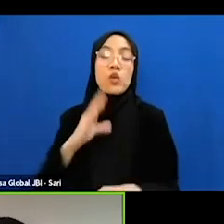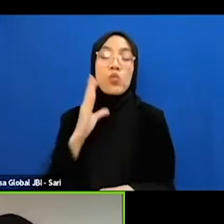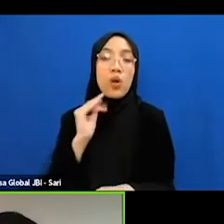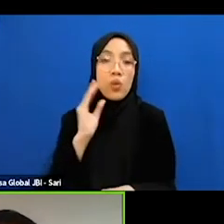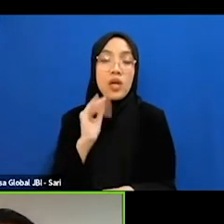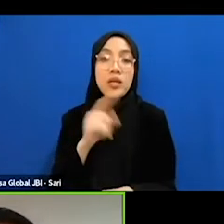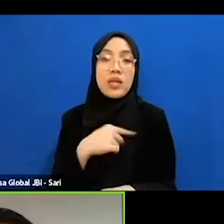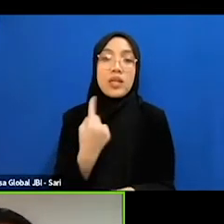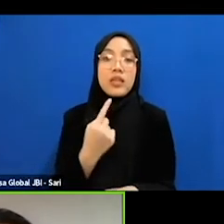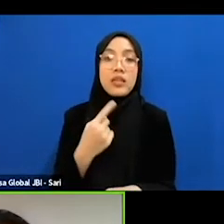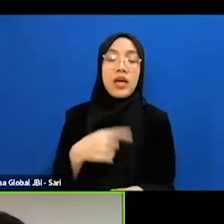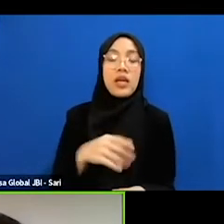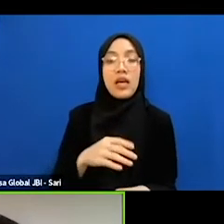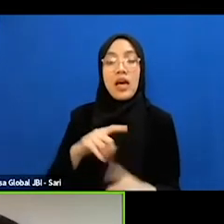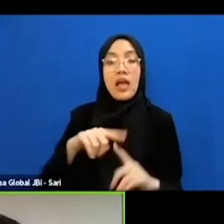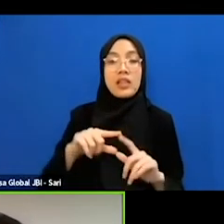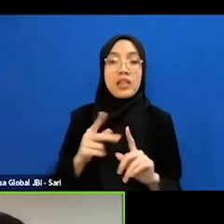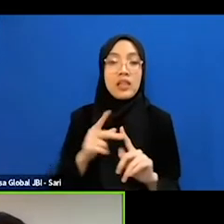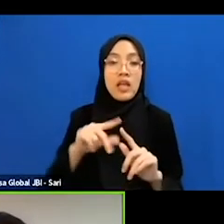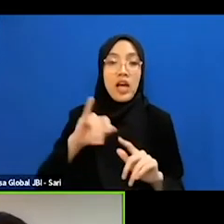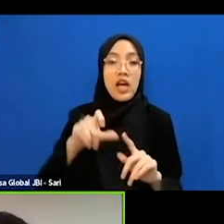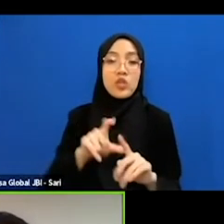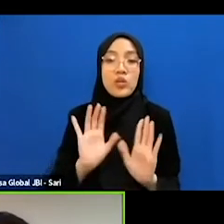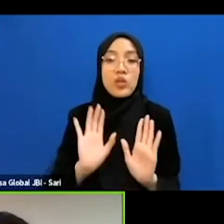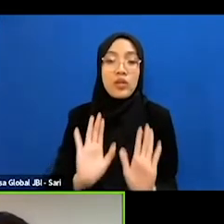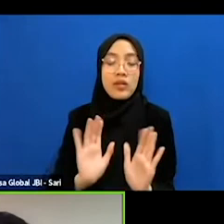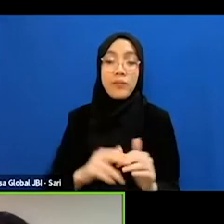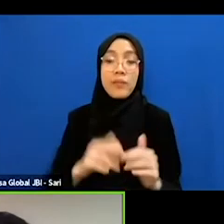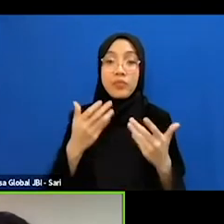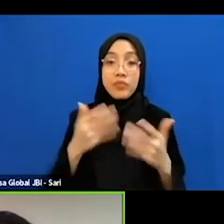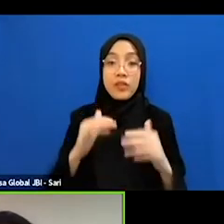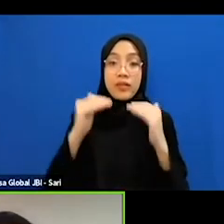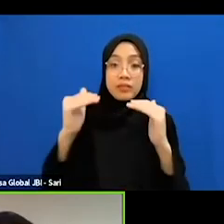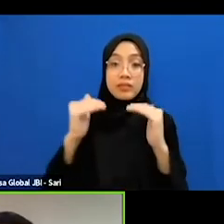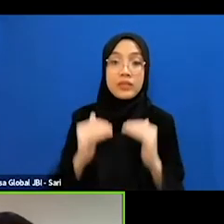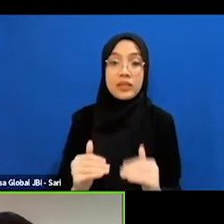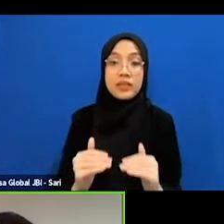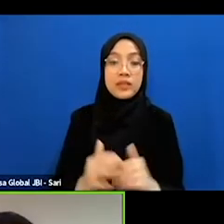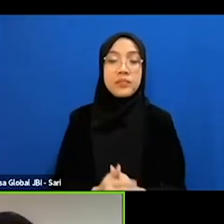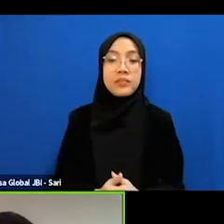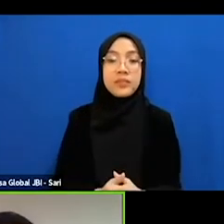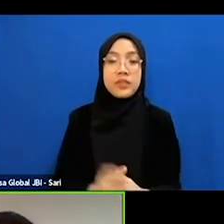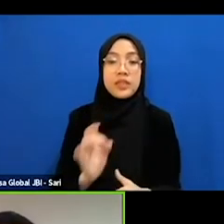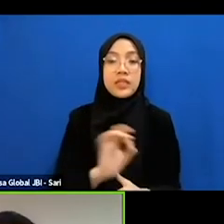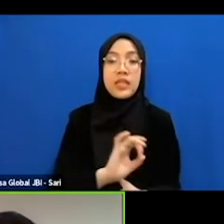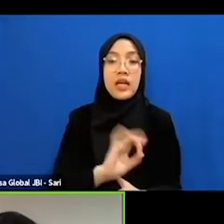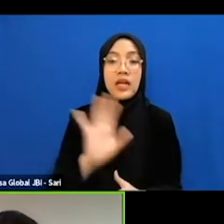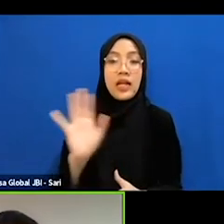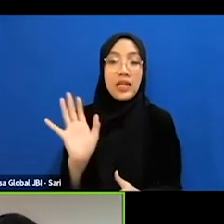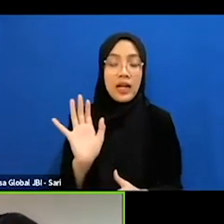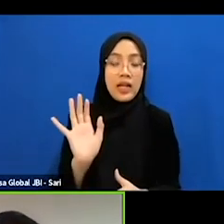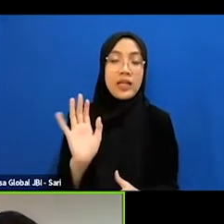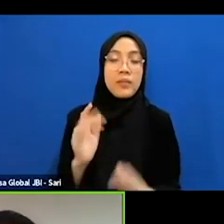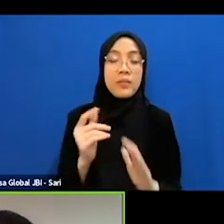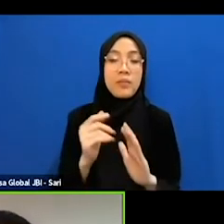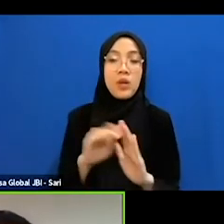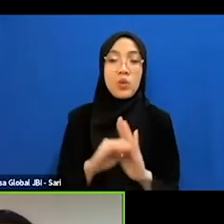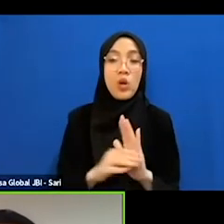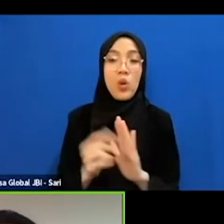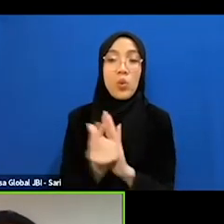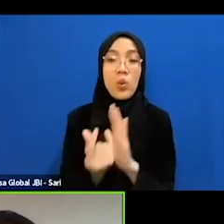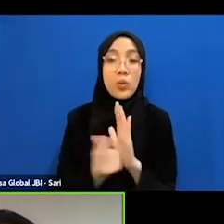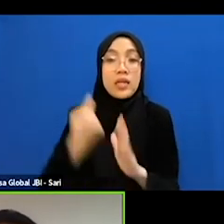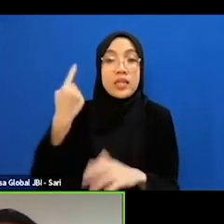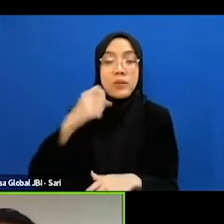bertahajud saja Kemudian yang berikutnya selain peraturan perundang-undangan adalah sering saya singgung